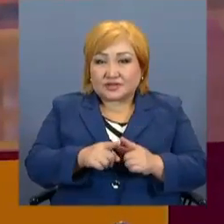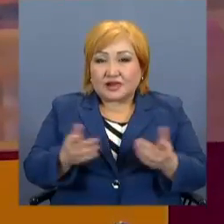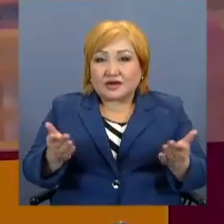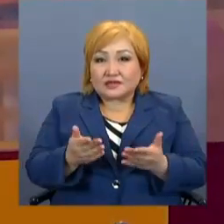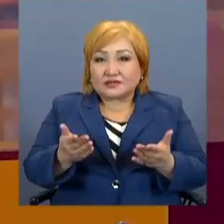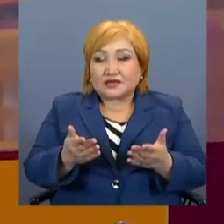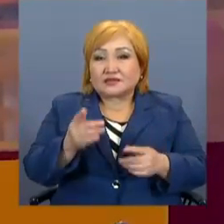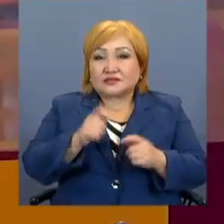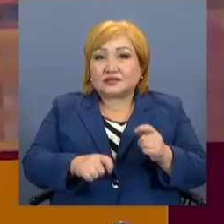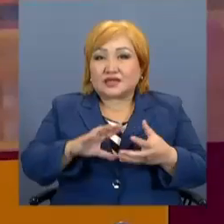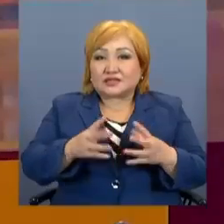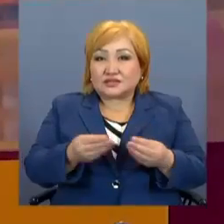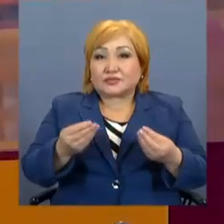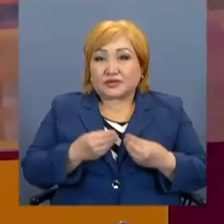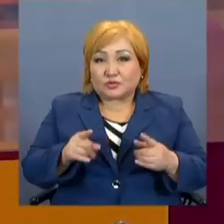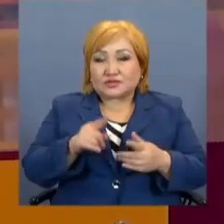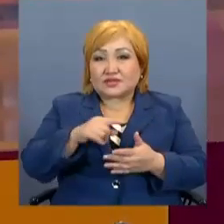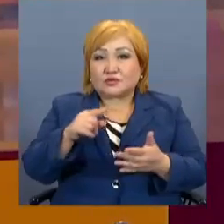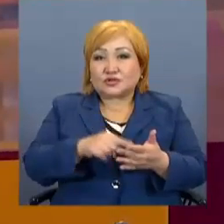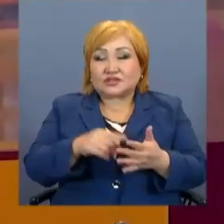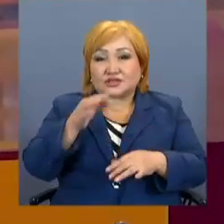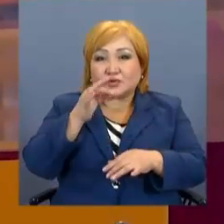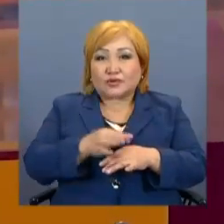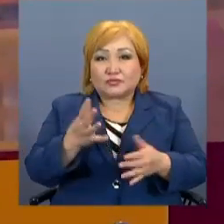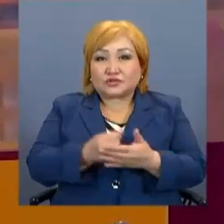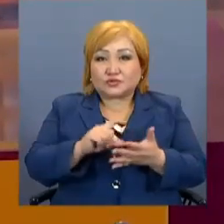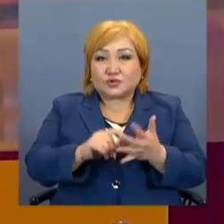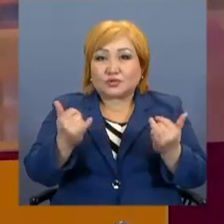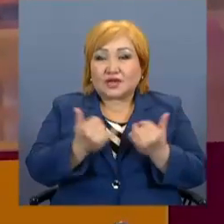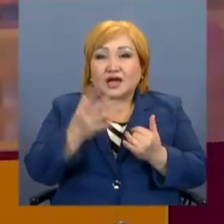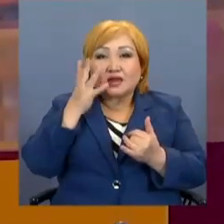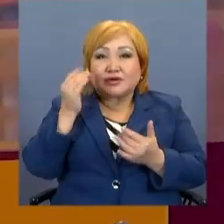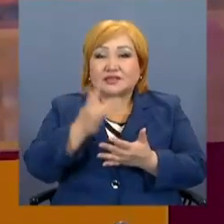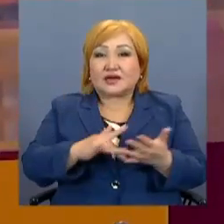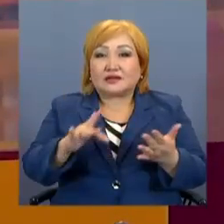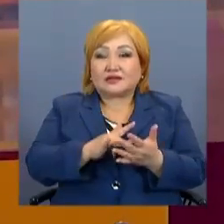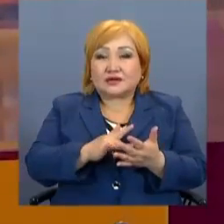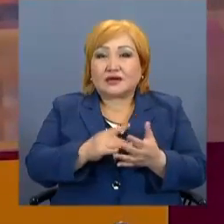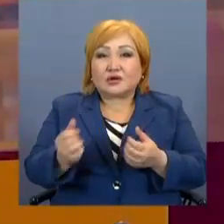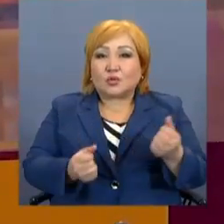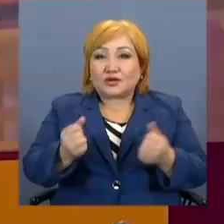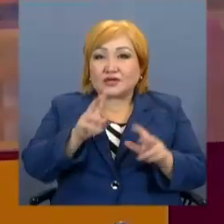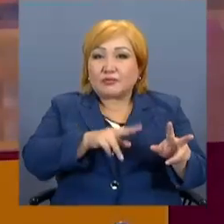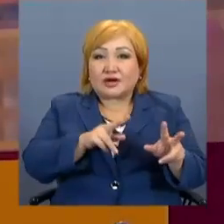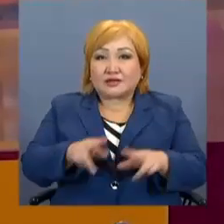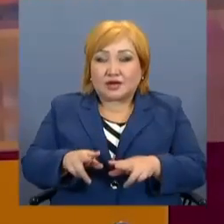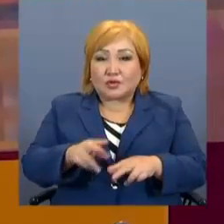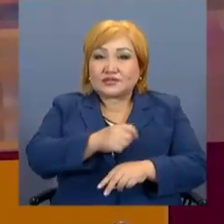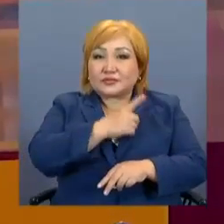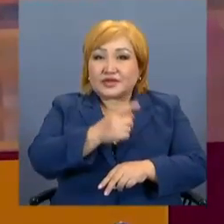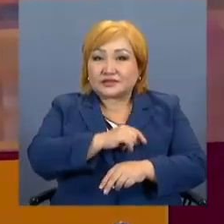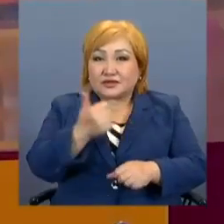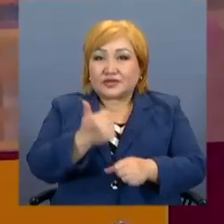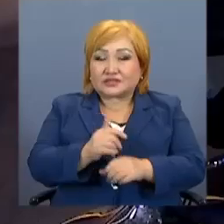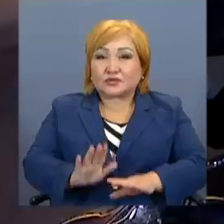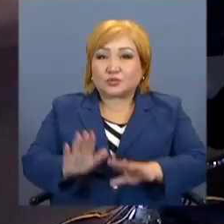де сауалдарға жауап алу үшін бүгін біз студияға қонаққа Алматы қалалық көліктік бақылау инспекциясының басшысының орынбасары